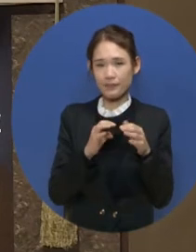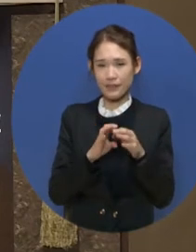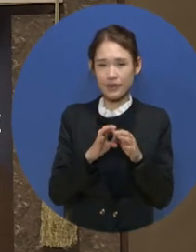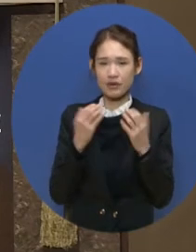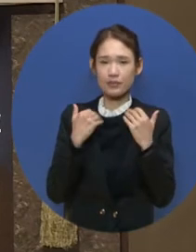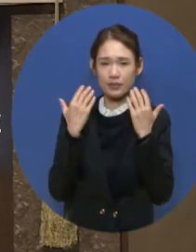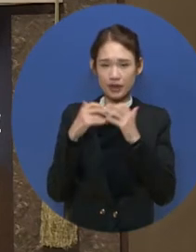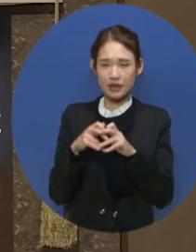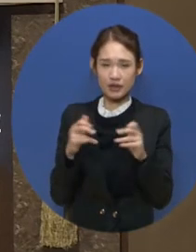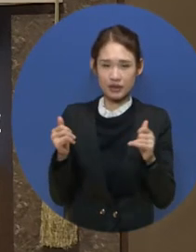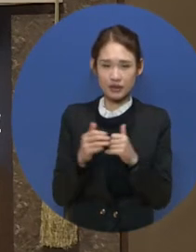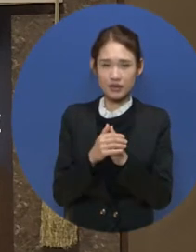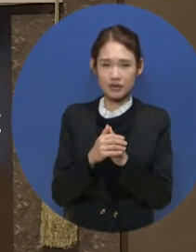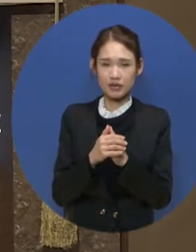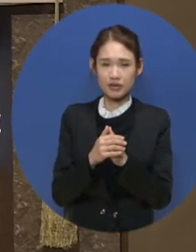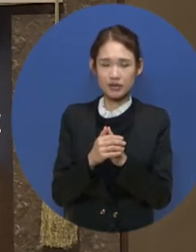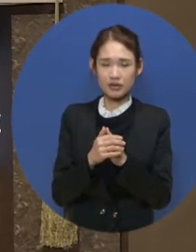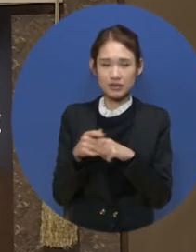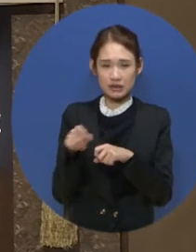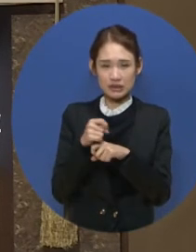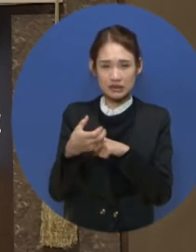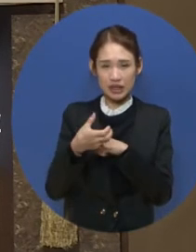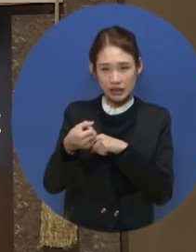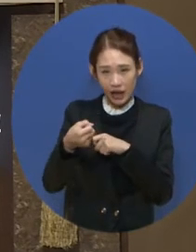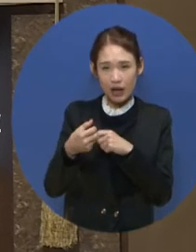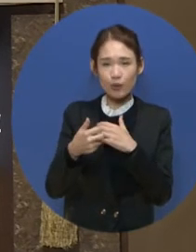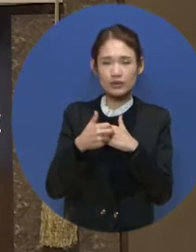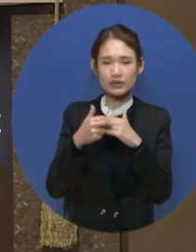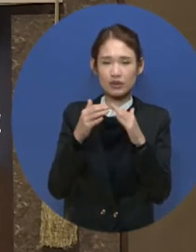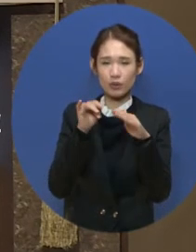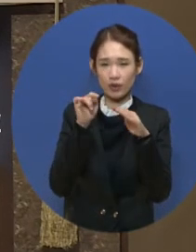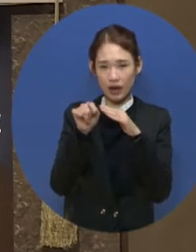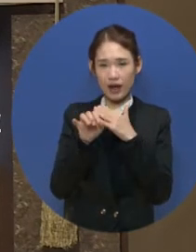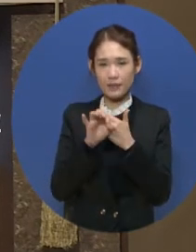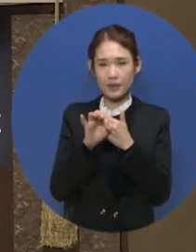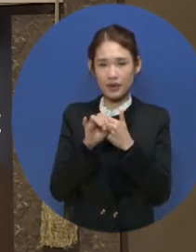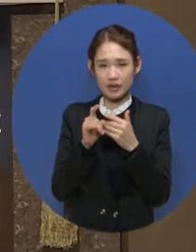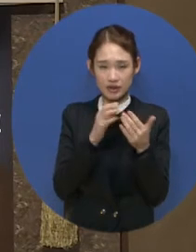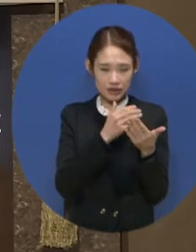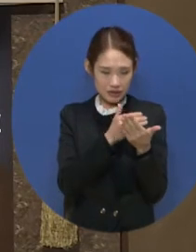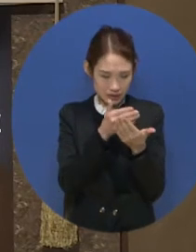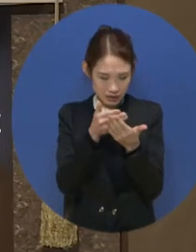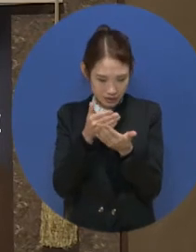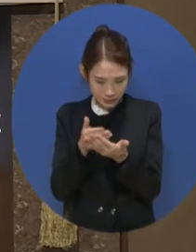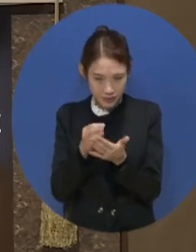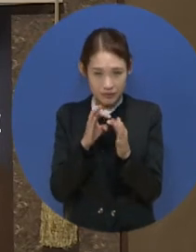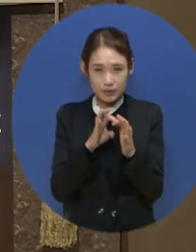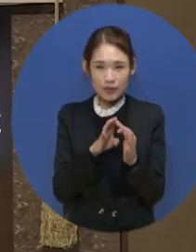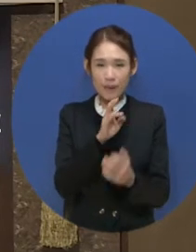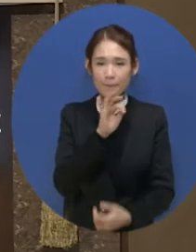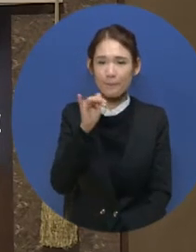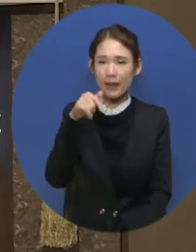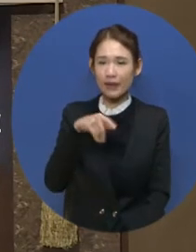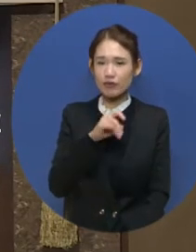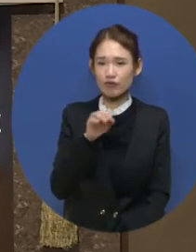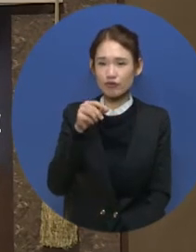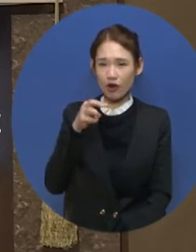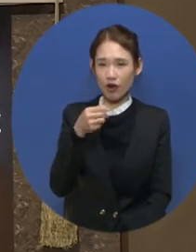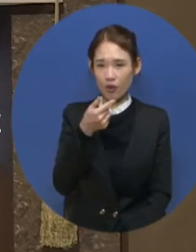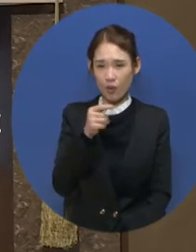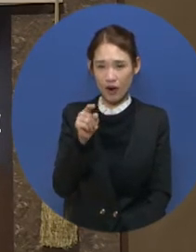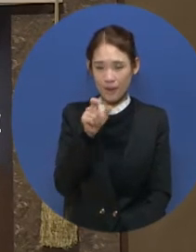발달장애를 갖고 있는 분들이 선별 실렸어요 오면은 그 그림을 통해서 매뉴얼화 되어 있거든요 그래서